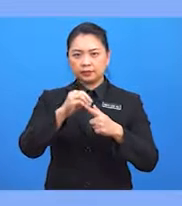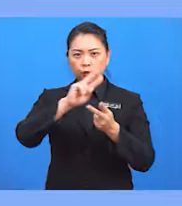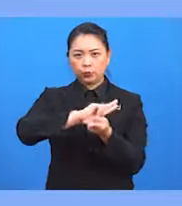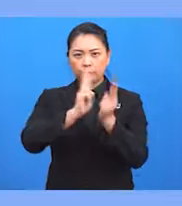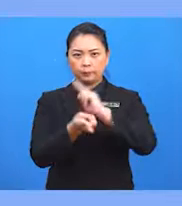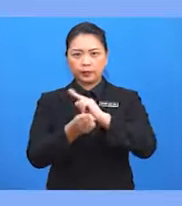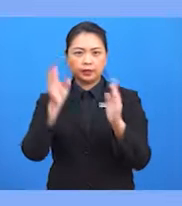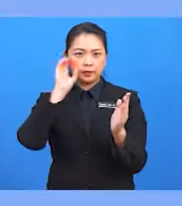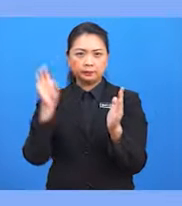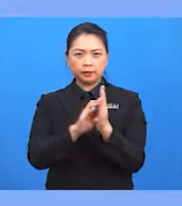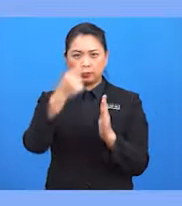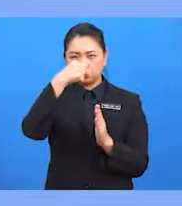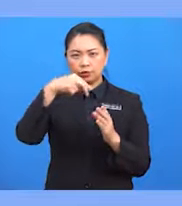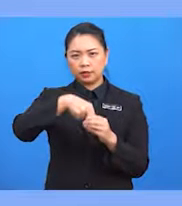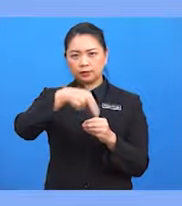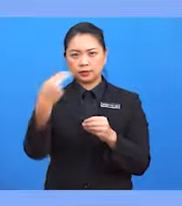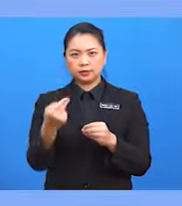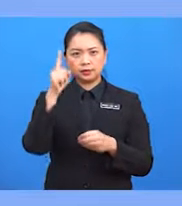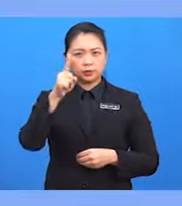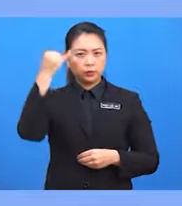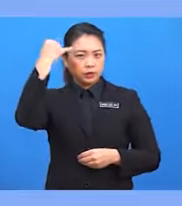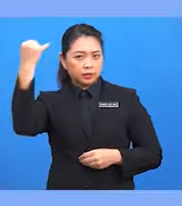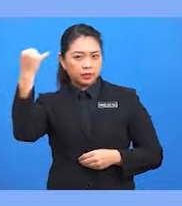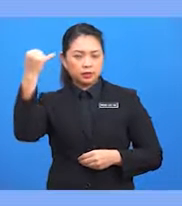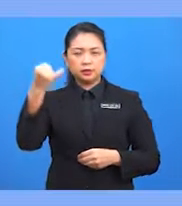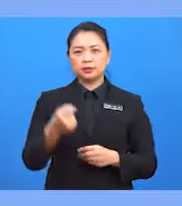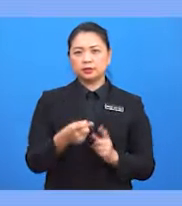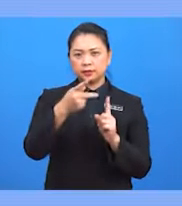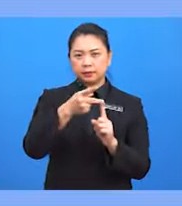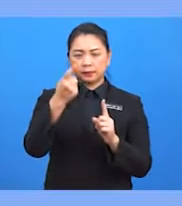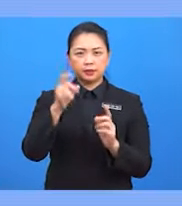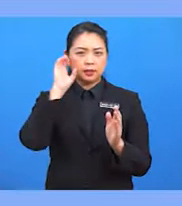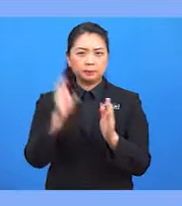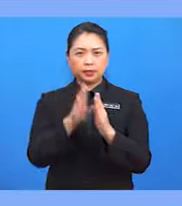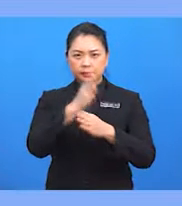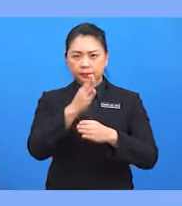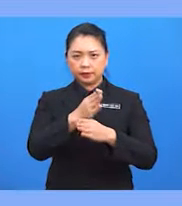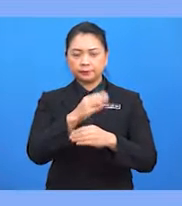gambar untuk menghasilkan sebuah ilusi daripada gambar sebenar.